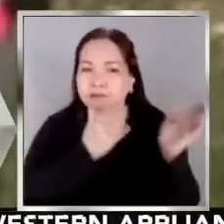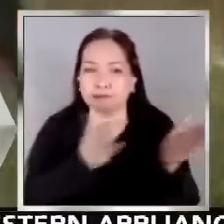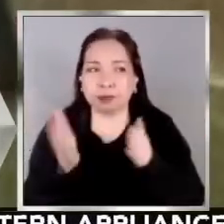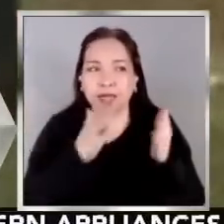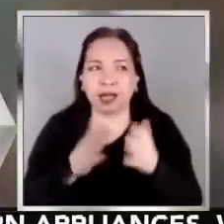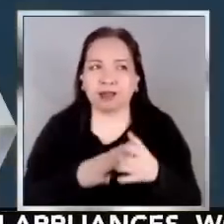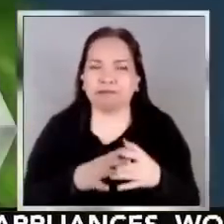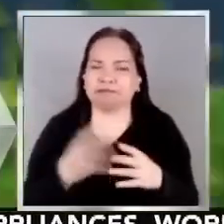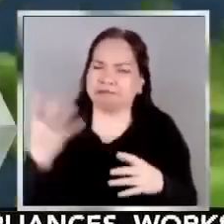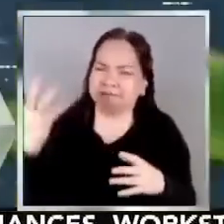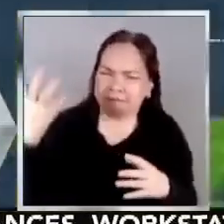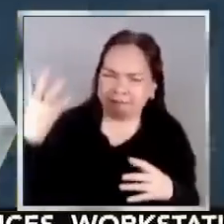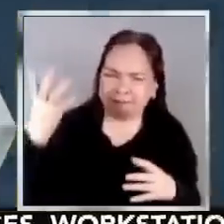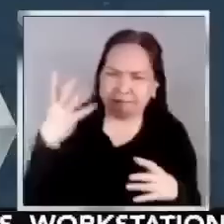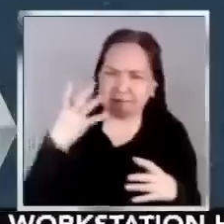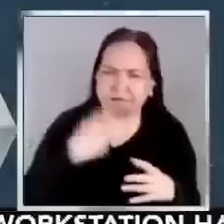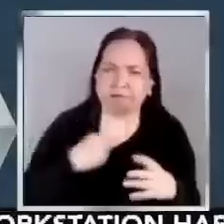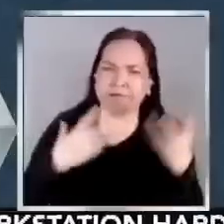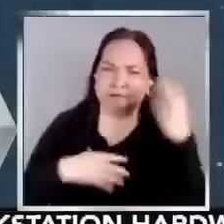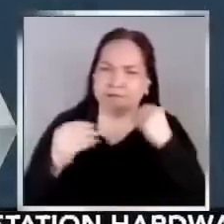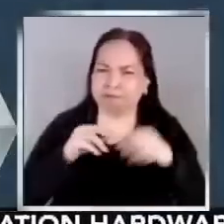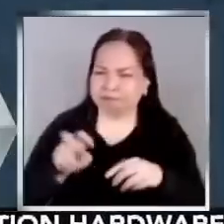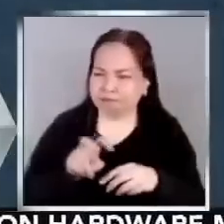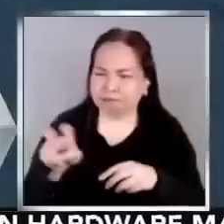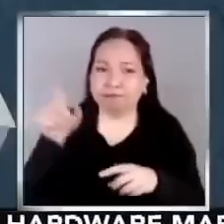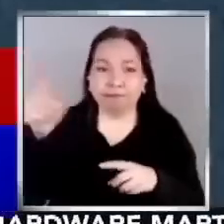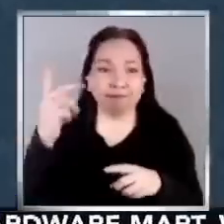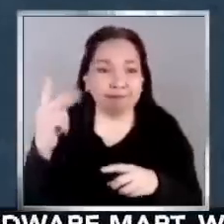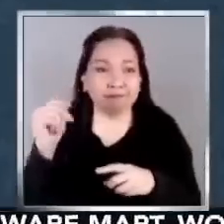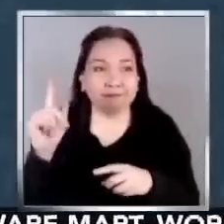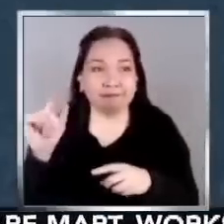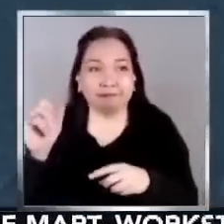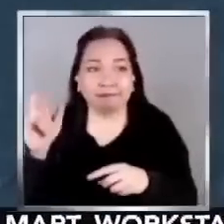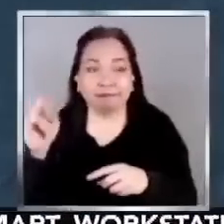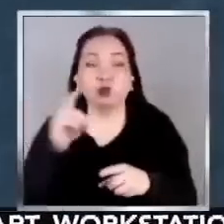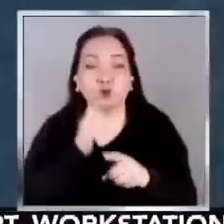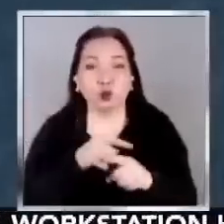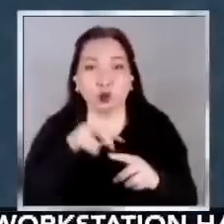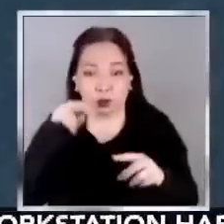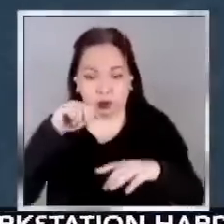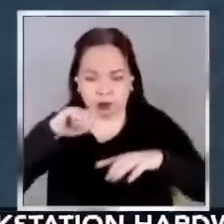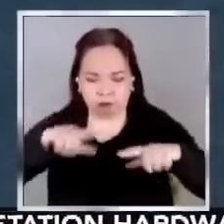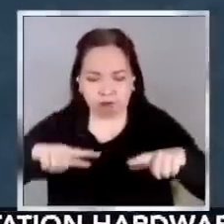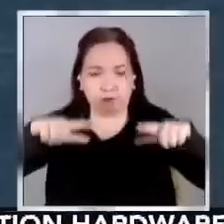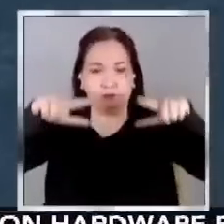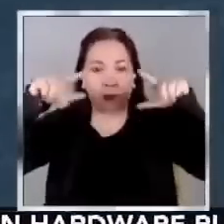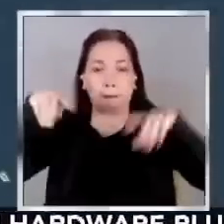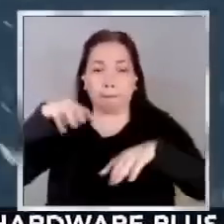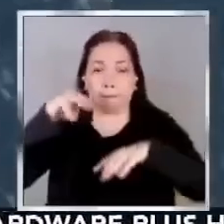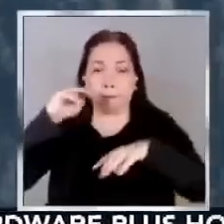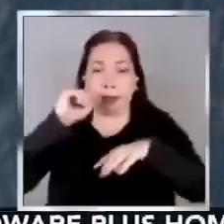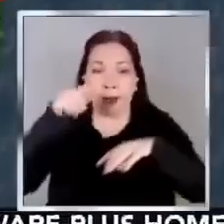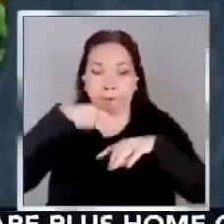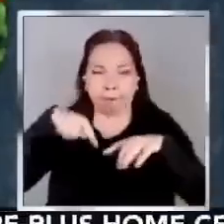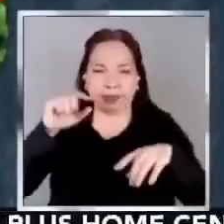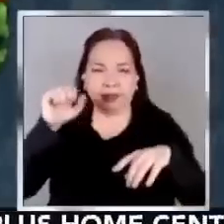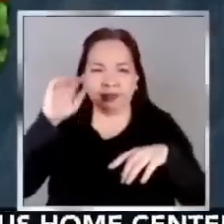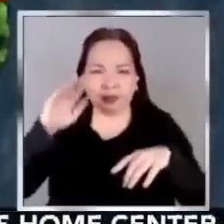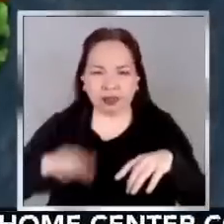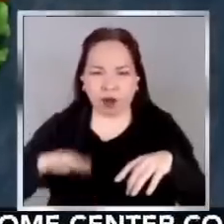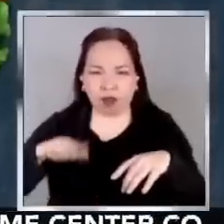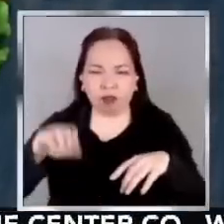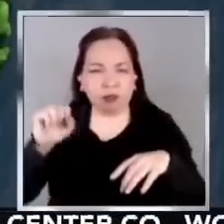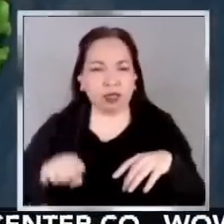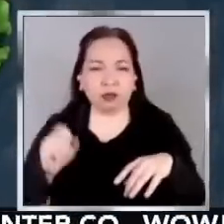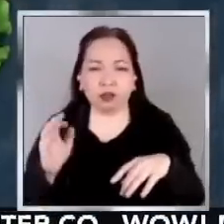ng bayan. Kung tutusin, mistulang tuldok lang ang isla sa malawak na South China Sea. Bago makarating dito, madadaanan